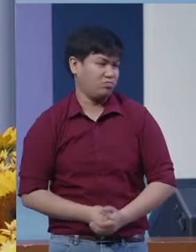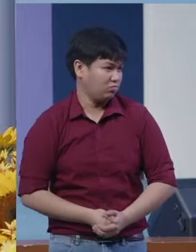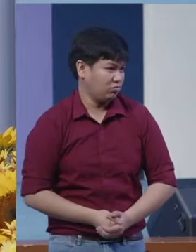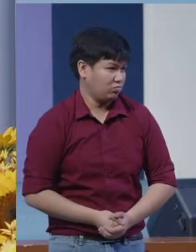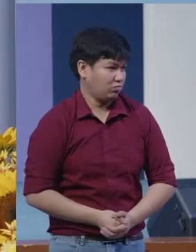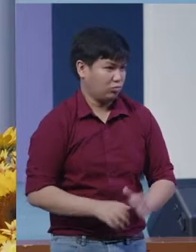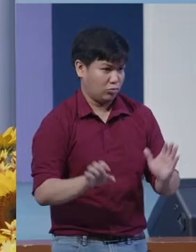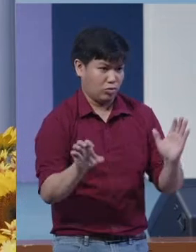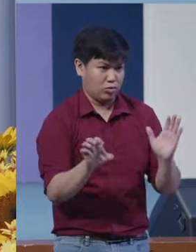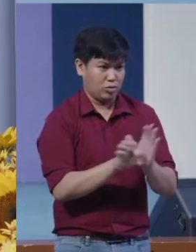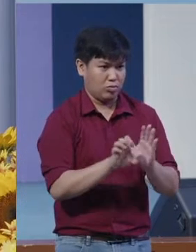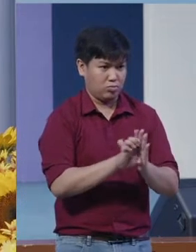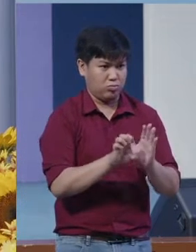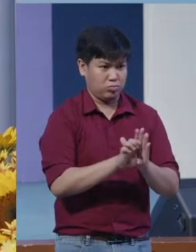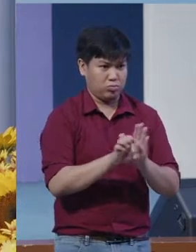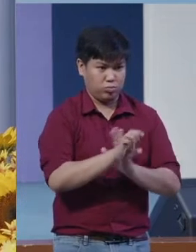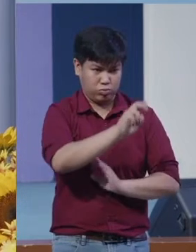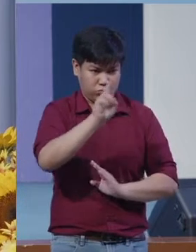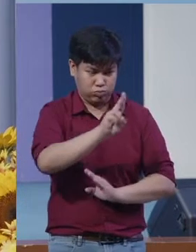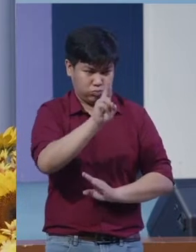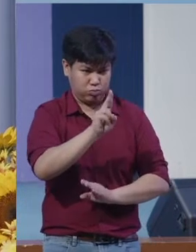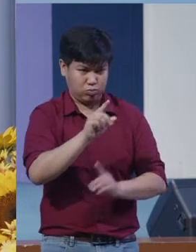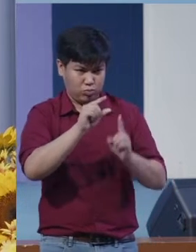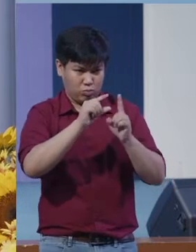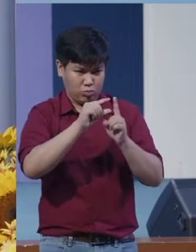ito ay ginagamit ng mali.